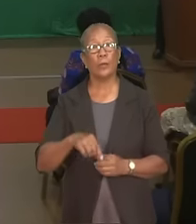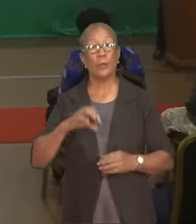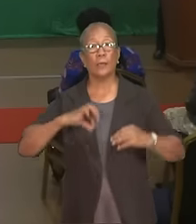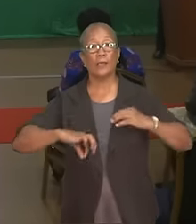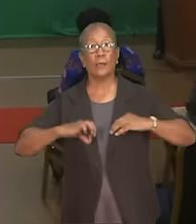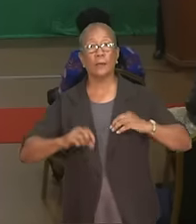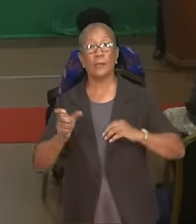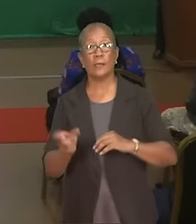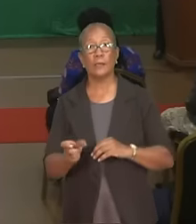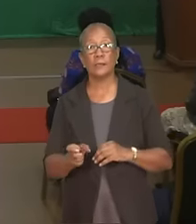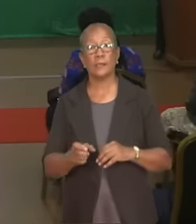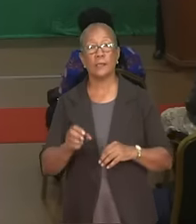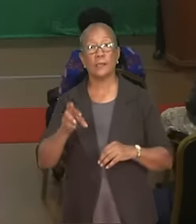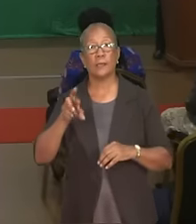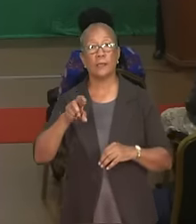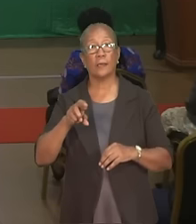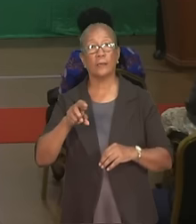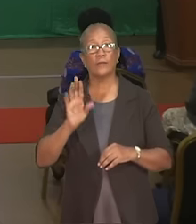Ramdin.